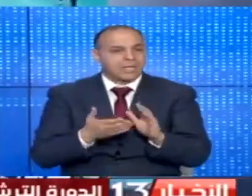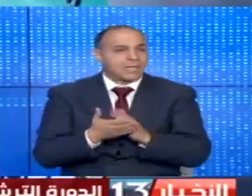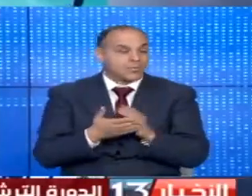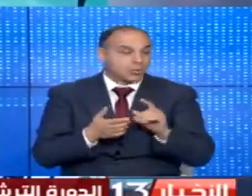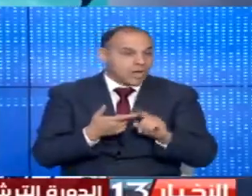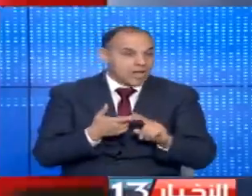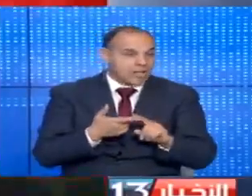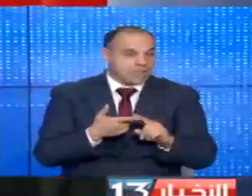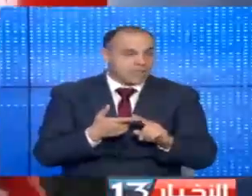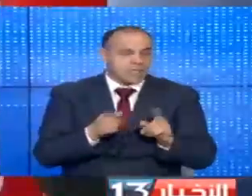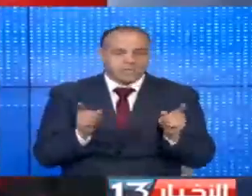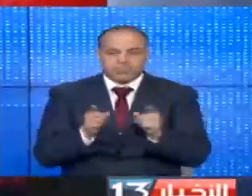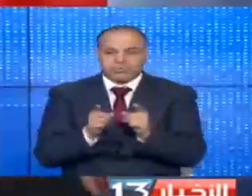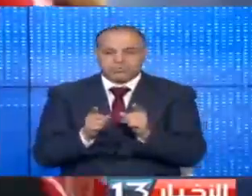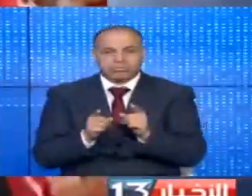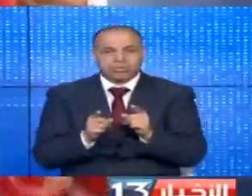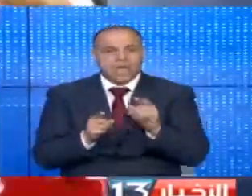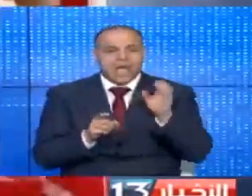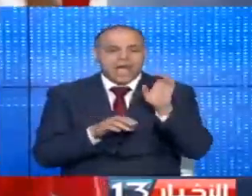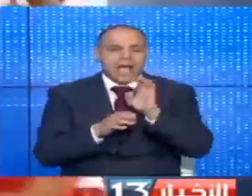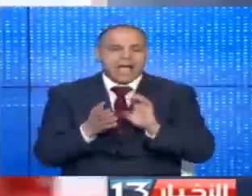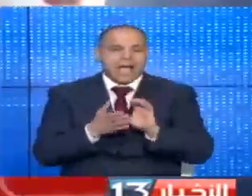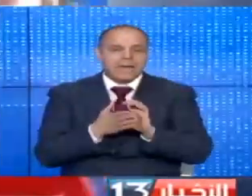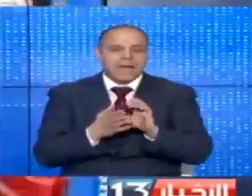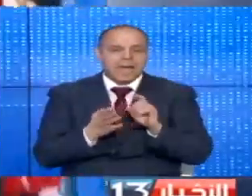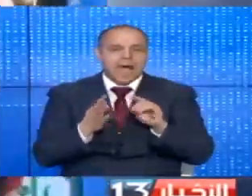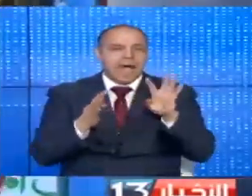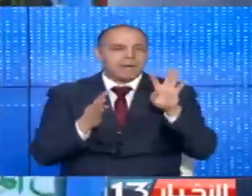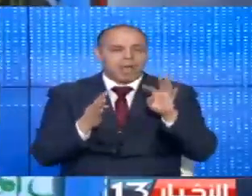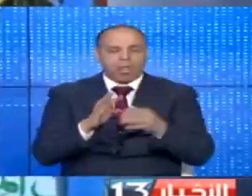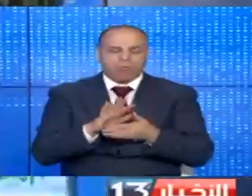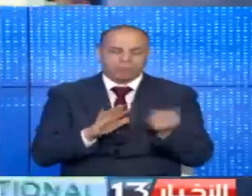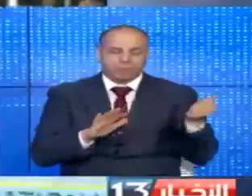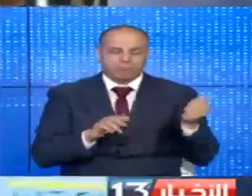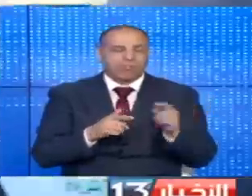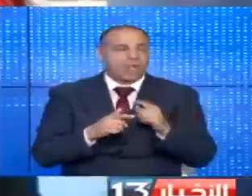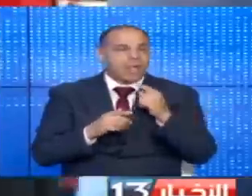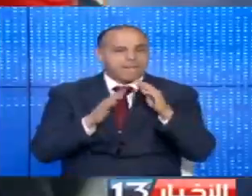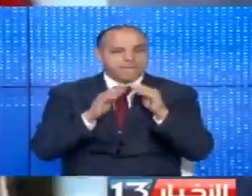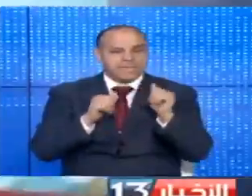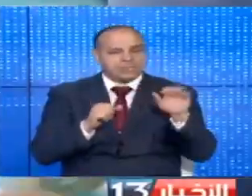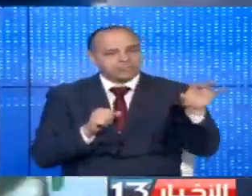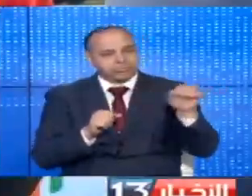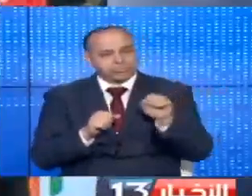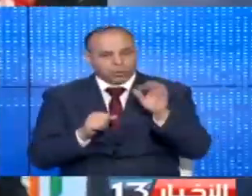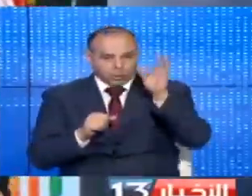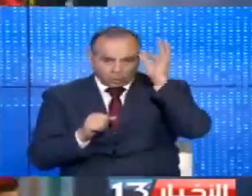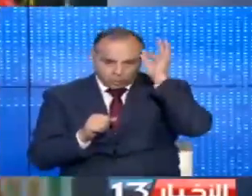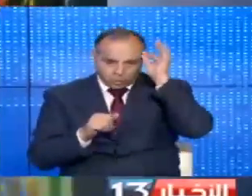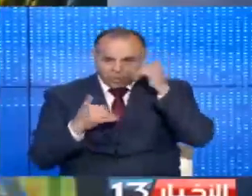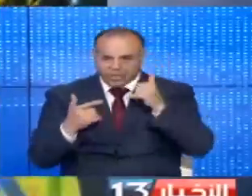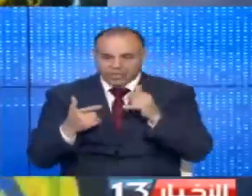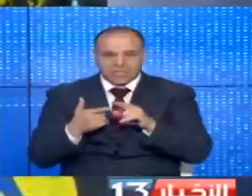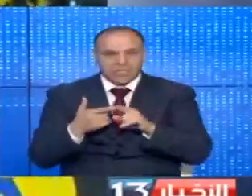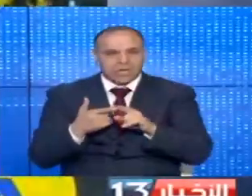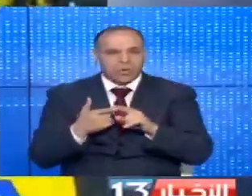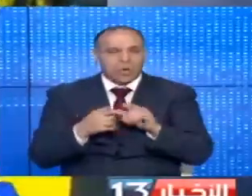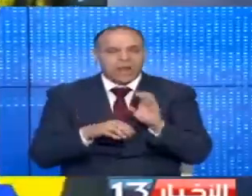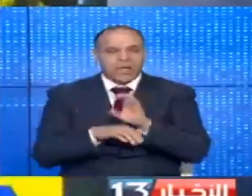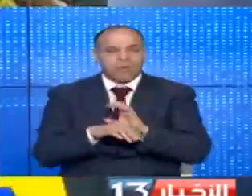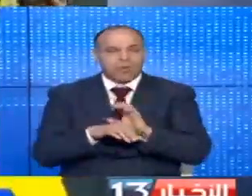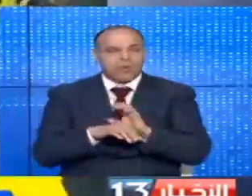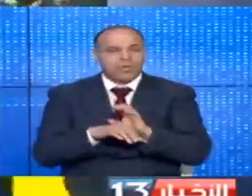اقتصرت بعد انسحابها على اربعه منتخبات هي مصر المستضيفه وتونس والجزائر والكاميرون